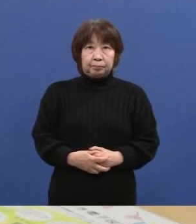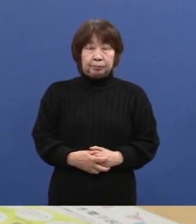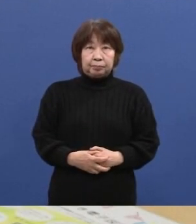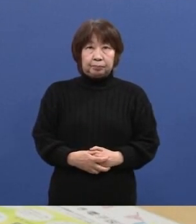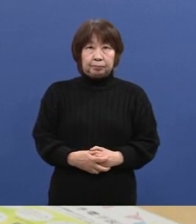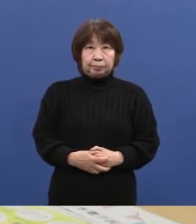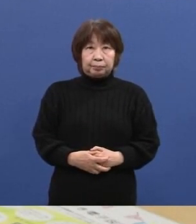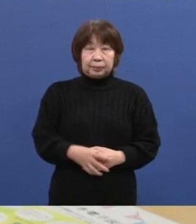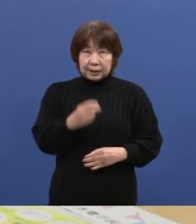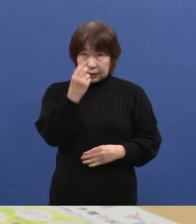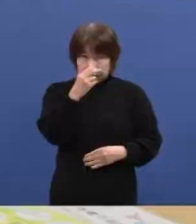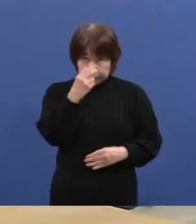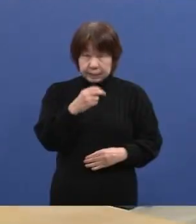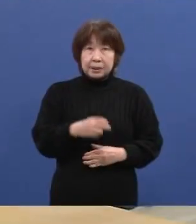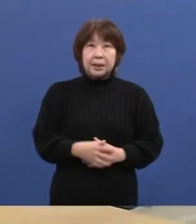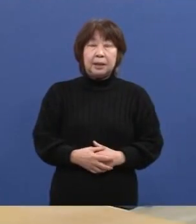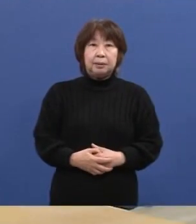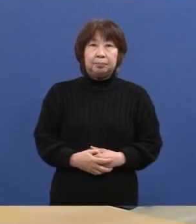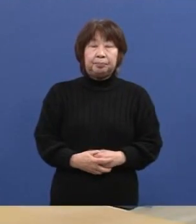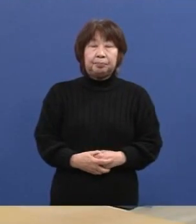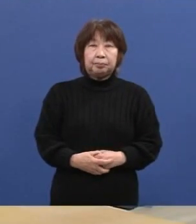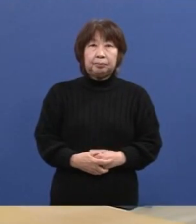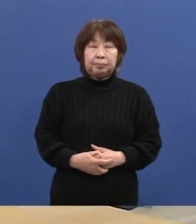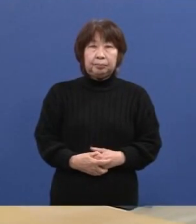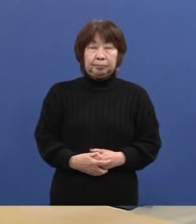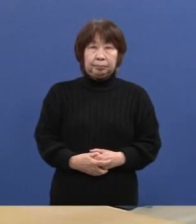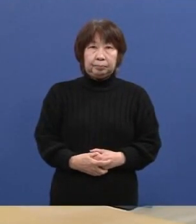ではちょっと調べてみますね。